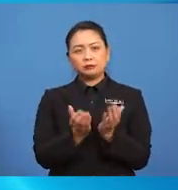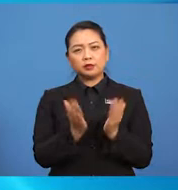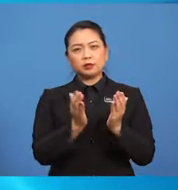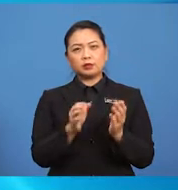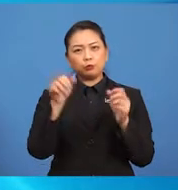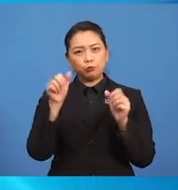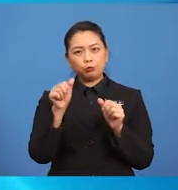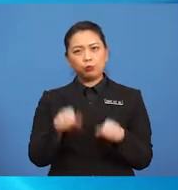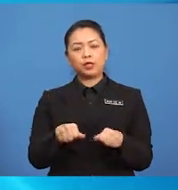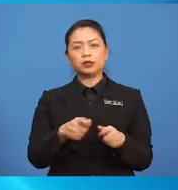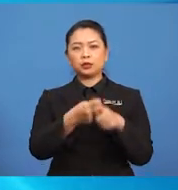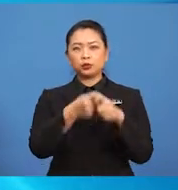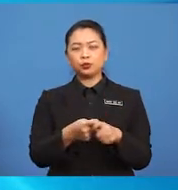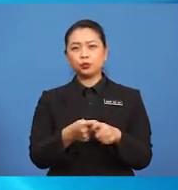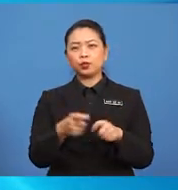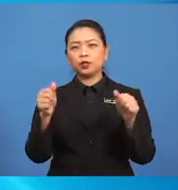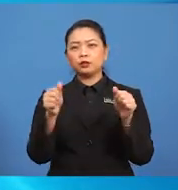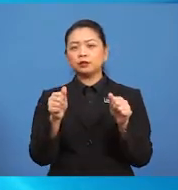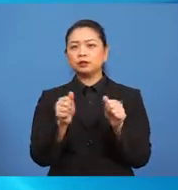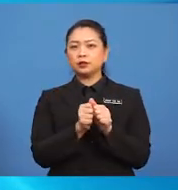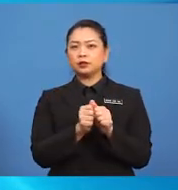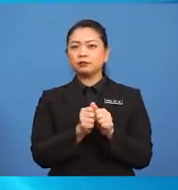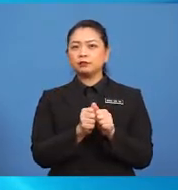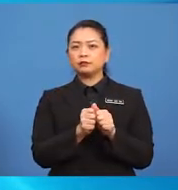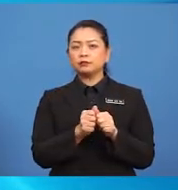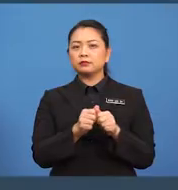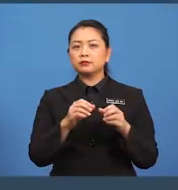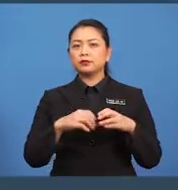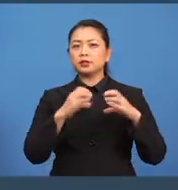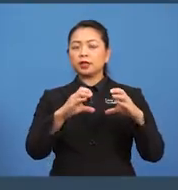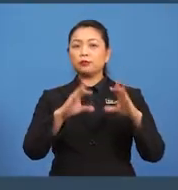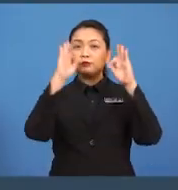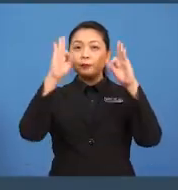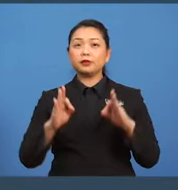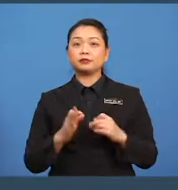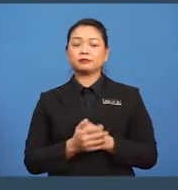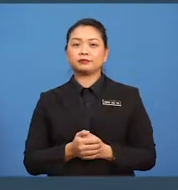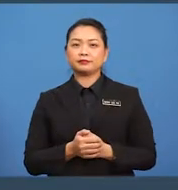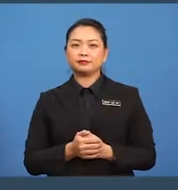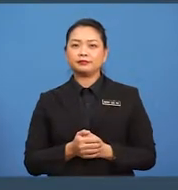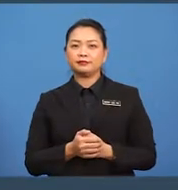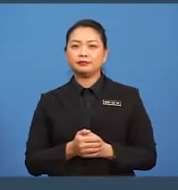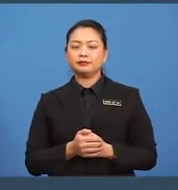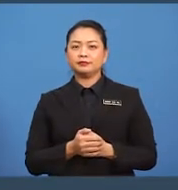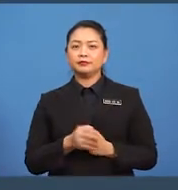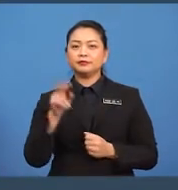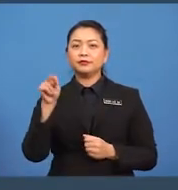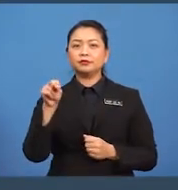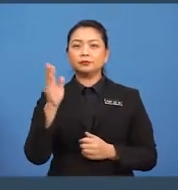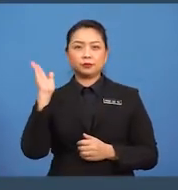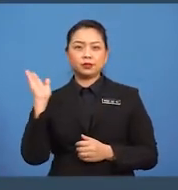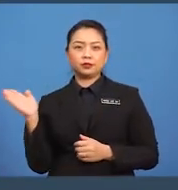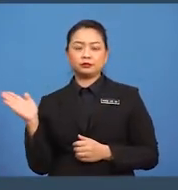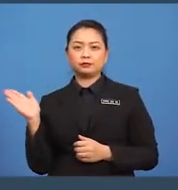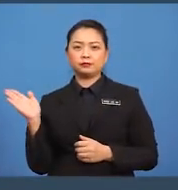baldi boleh ditentukan oleh pengatur cara atau dengan menggunakan formula berikut. Bilangan baldi sama